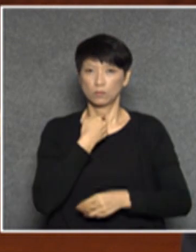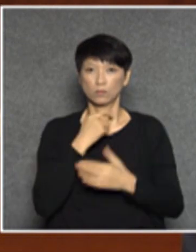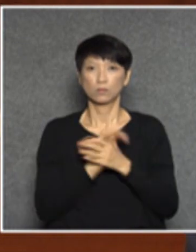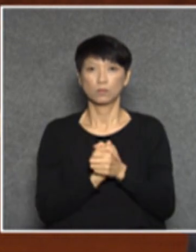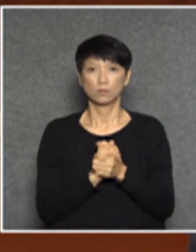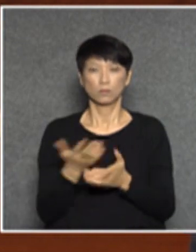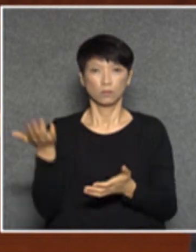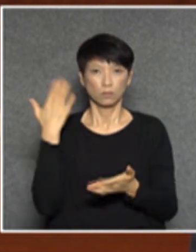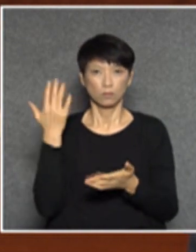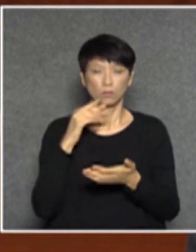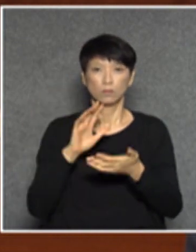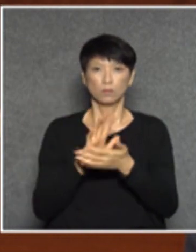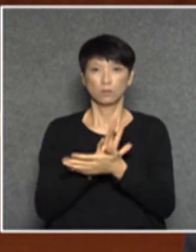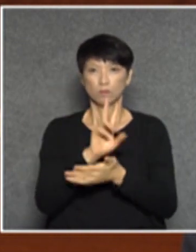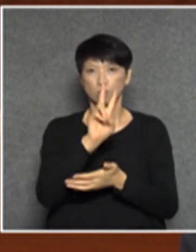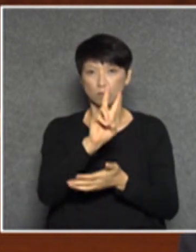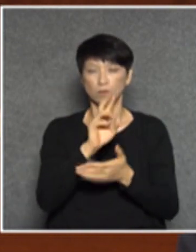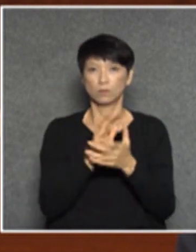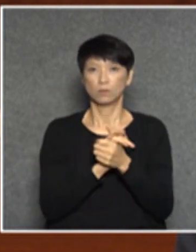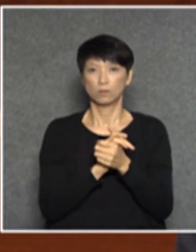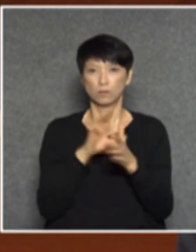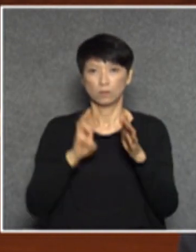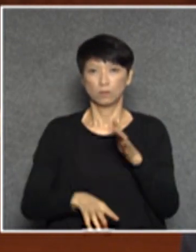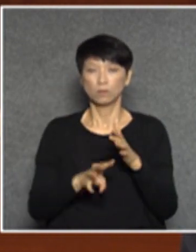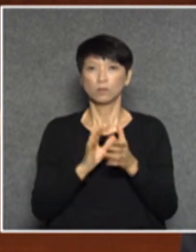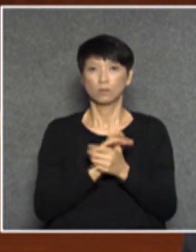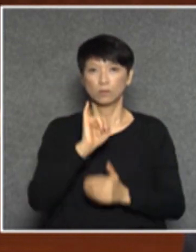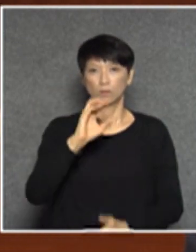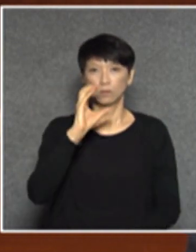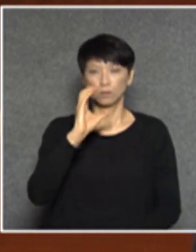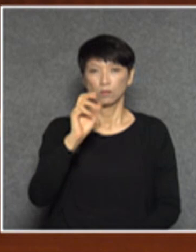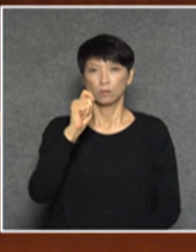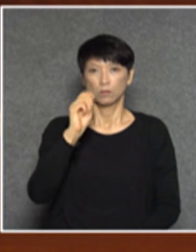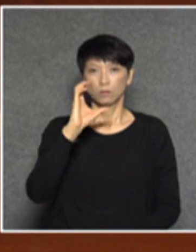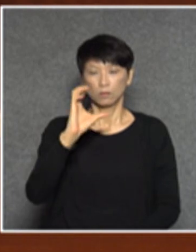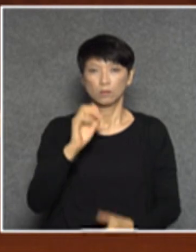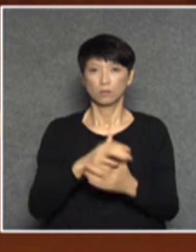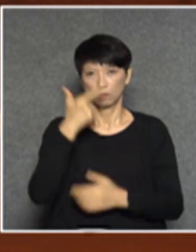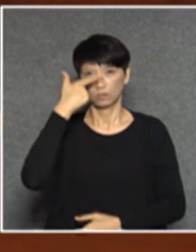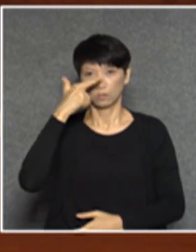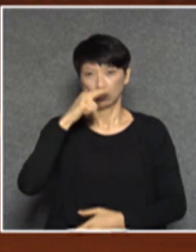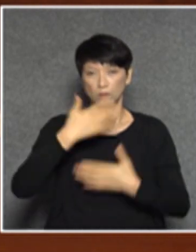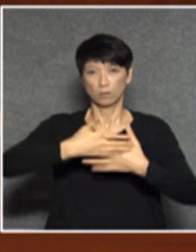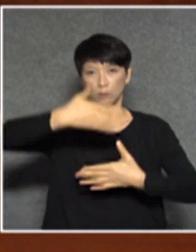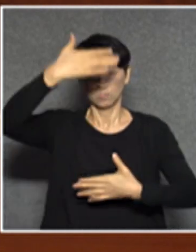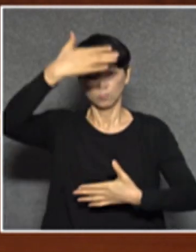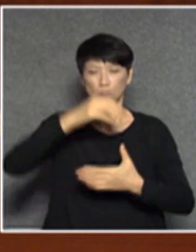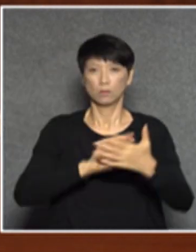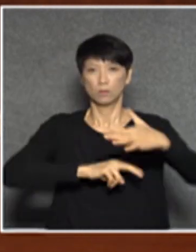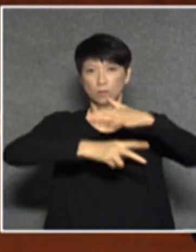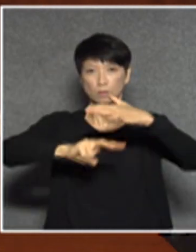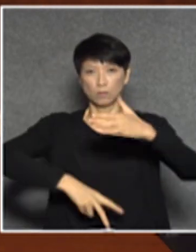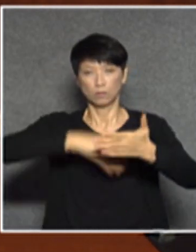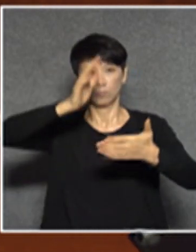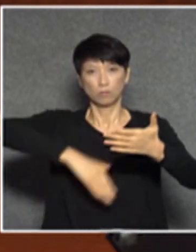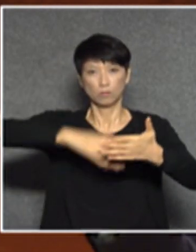嘅事，前年年底咧。廉署推出了新版的樓宇維修的實務指南，都不